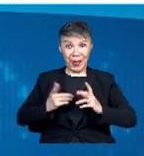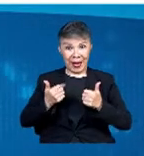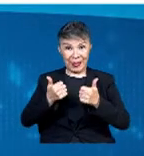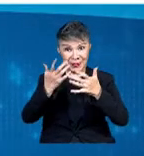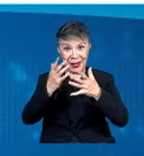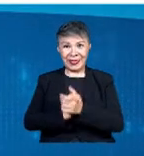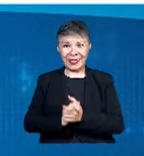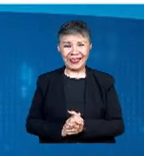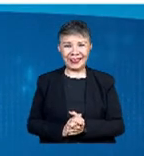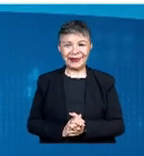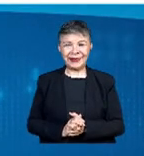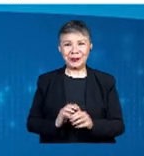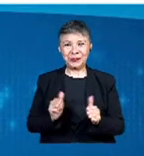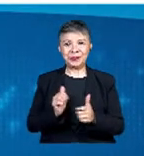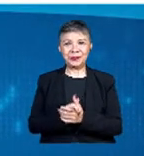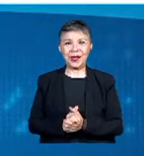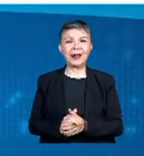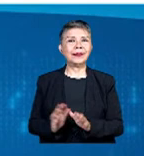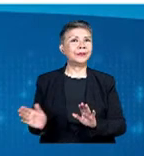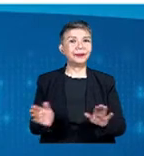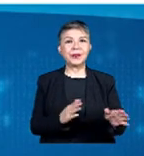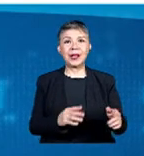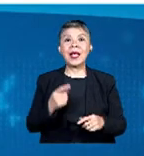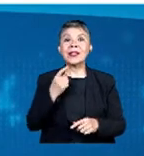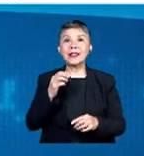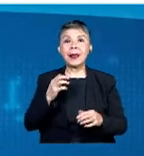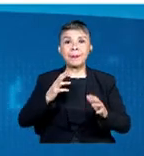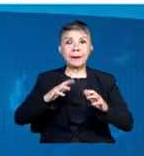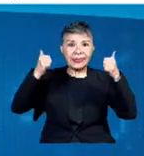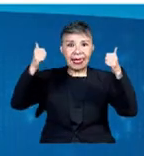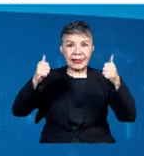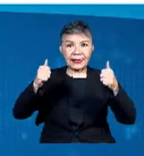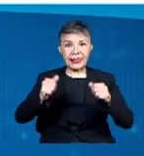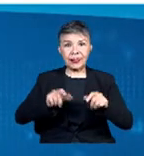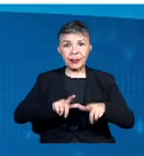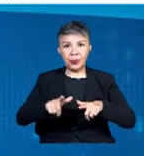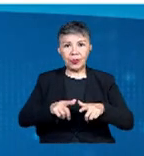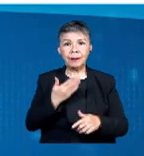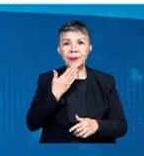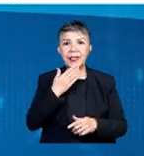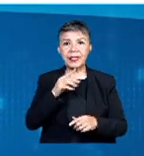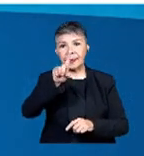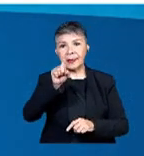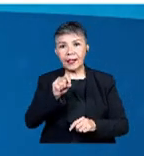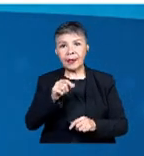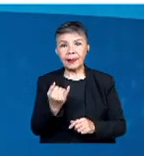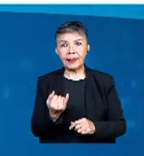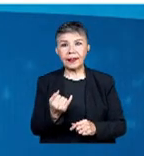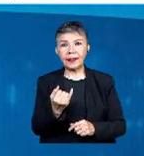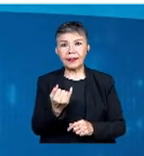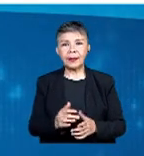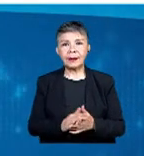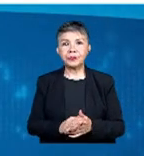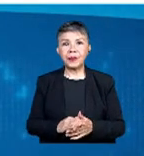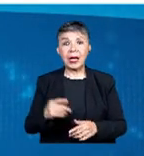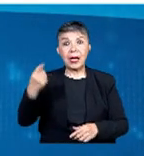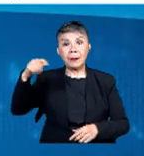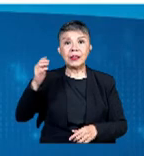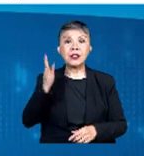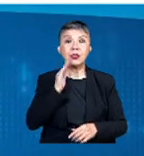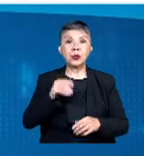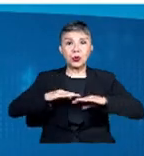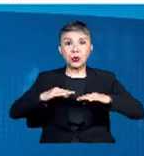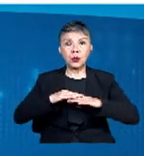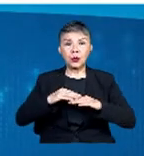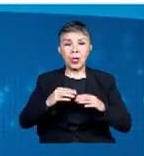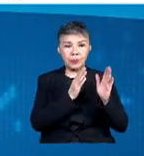dan juga diberikan untuk Indonesia. Nah, terkait dengan prestasi, Pak, ini pertanyaan terakhir saya. Tentu kita tahu bahwa Menpora sudah